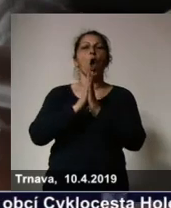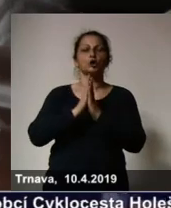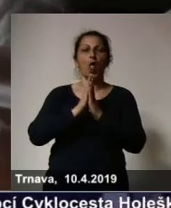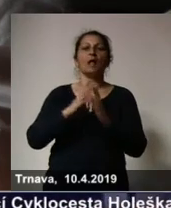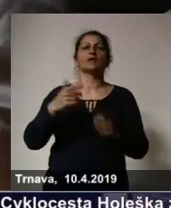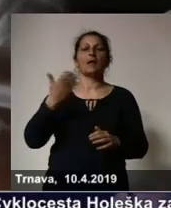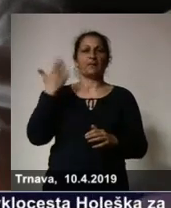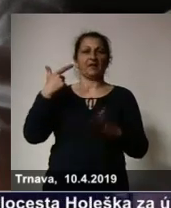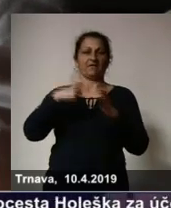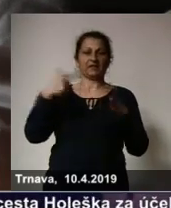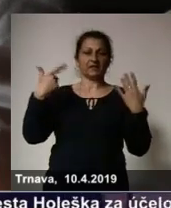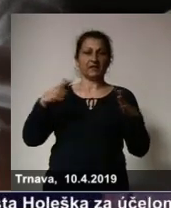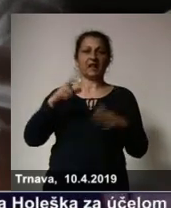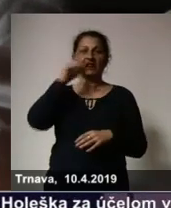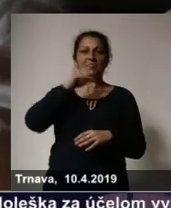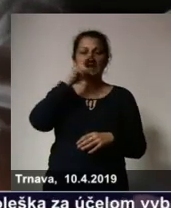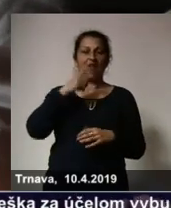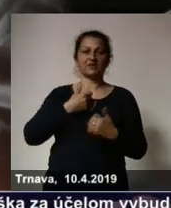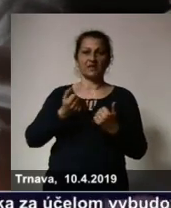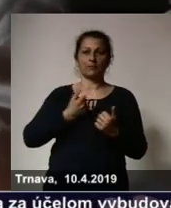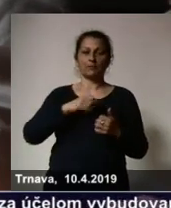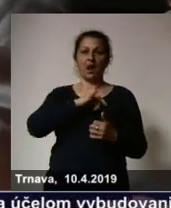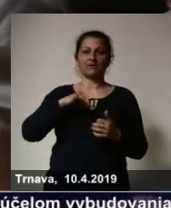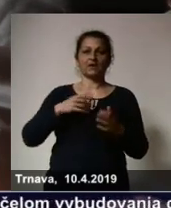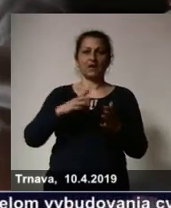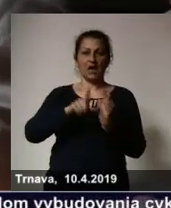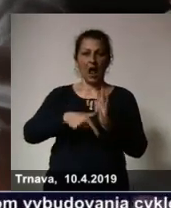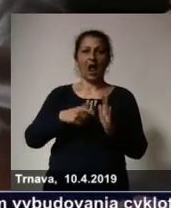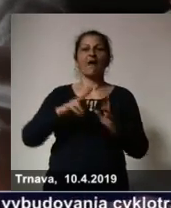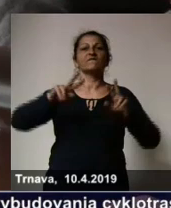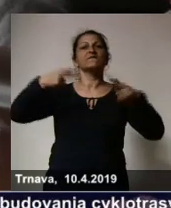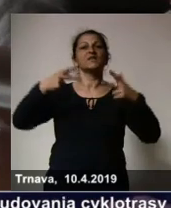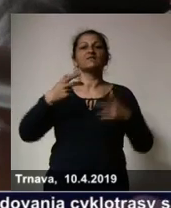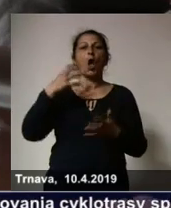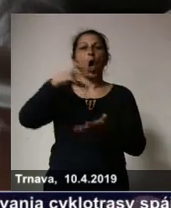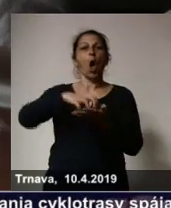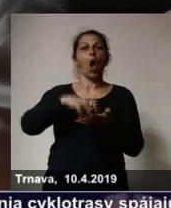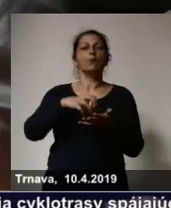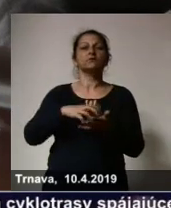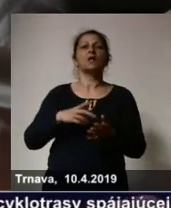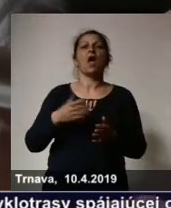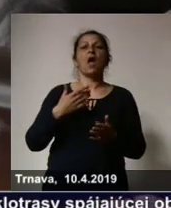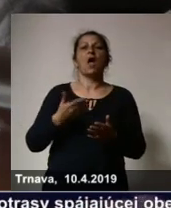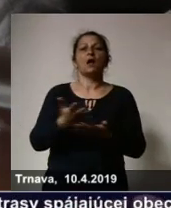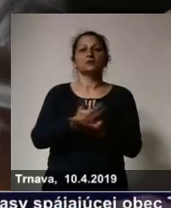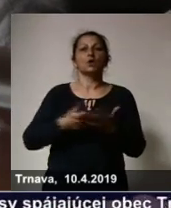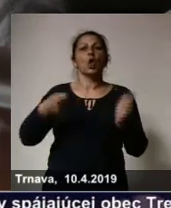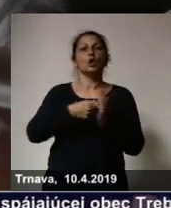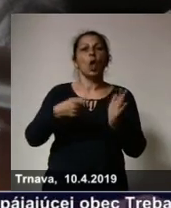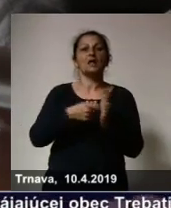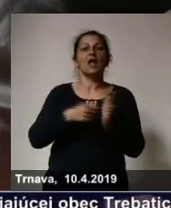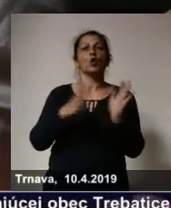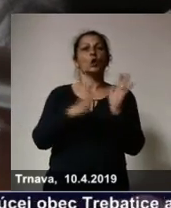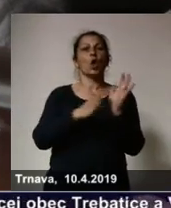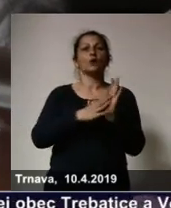2017 Trnavský samosprávny kraj mal vyhlásenú výzvu pre obce za účelom poskytnutia dotácie na projektové dokumentácie na